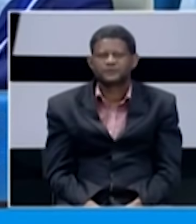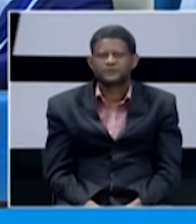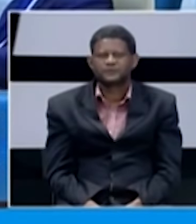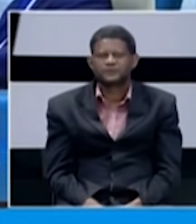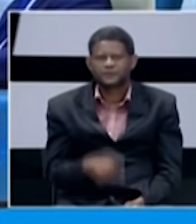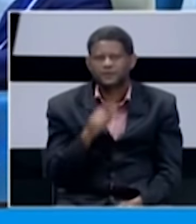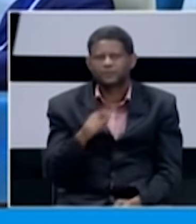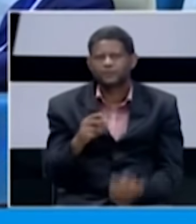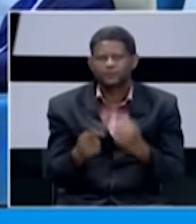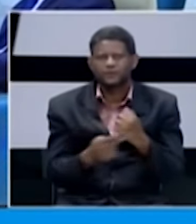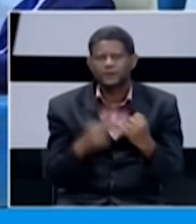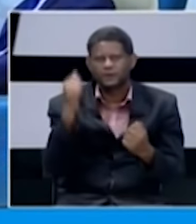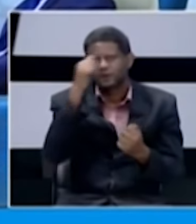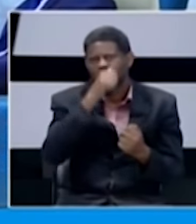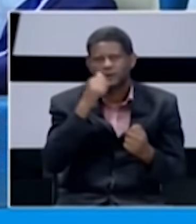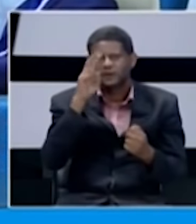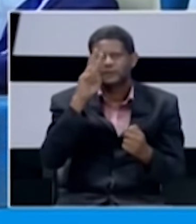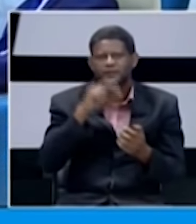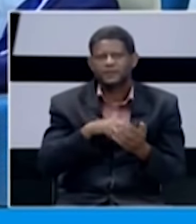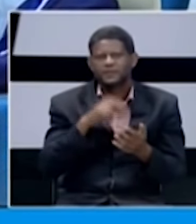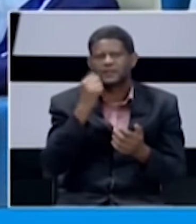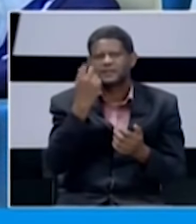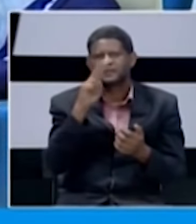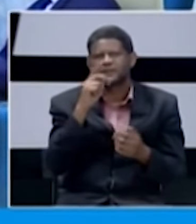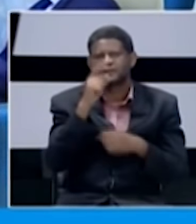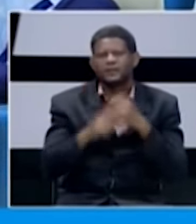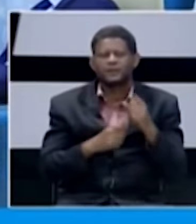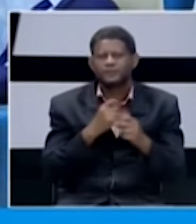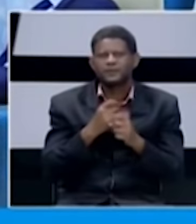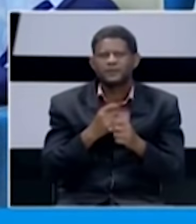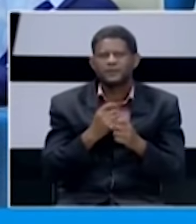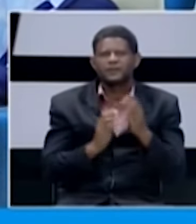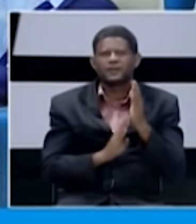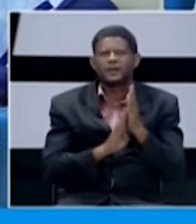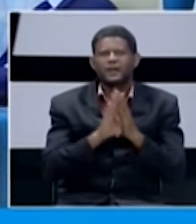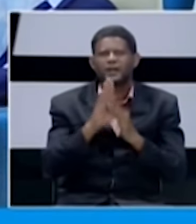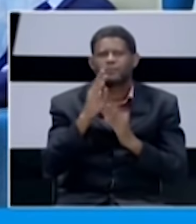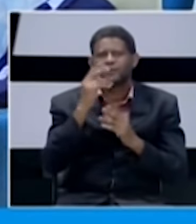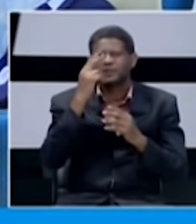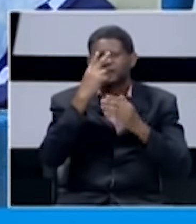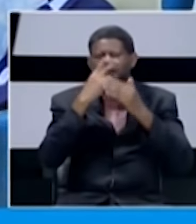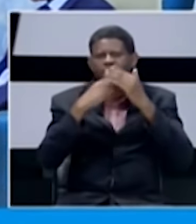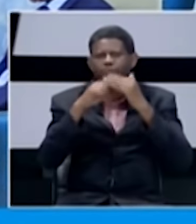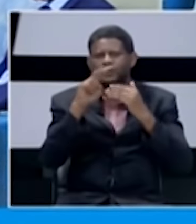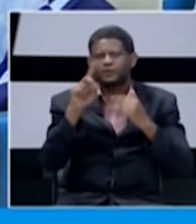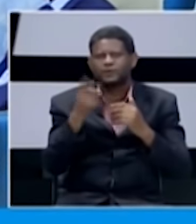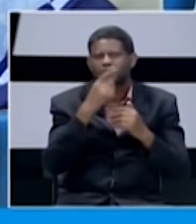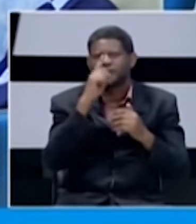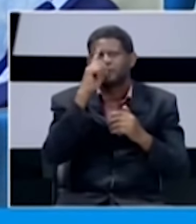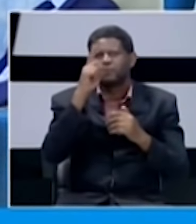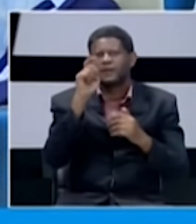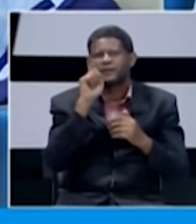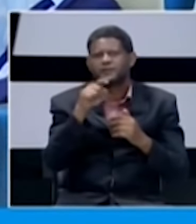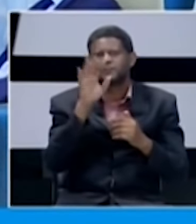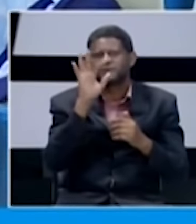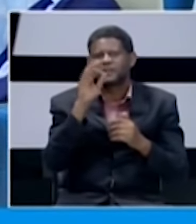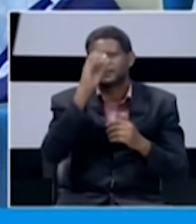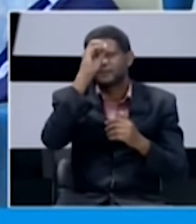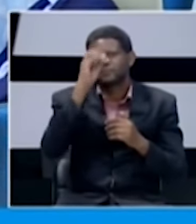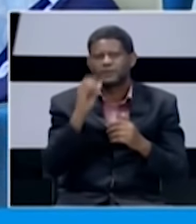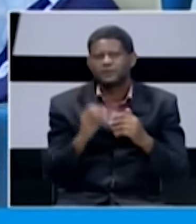qutaba ethiopia ab 2012 amat tamrat nkaabbi zitambeywo ntokhoinu ba 1.9% kaabbi